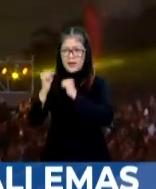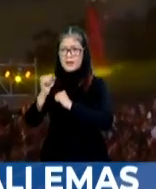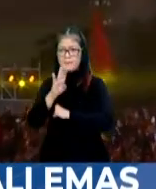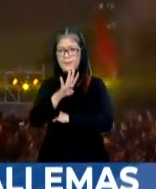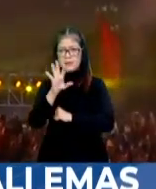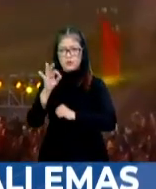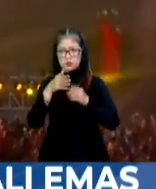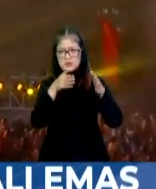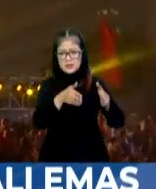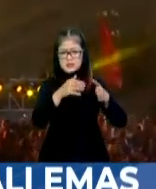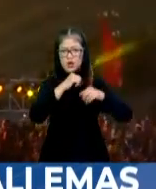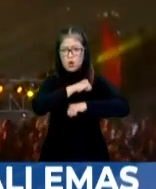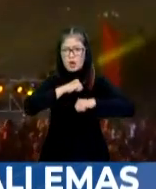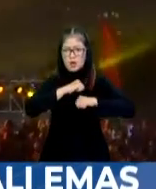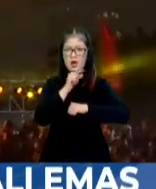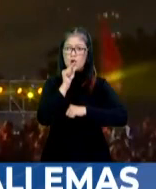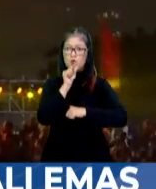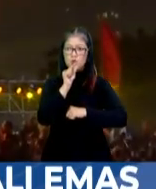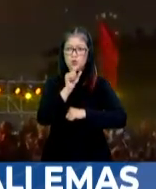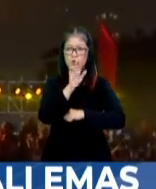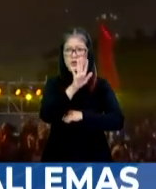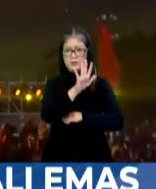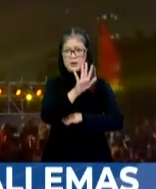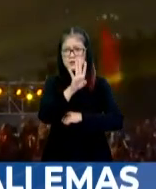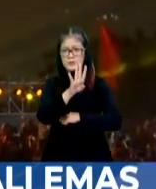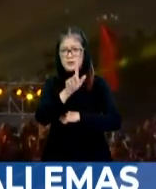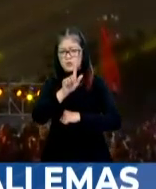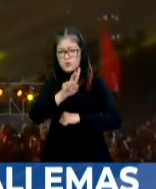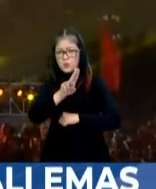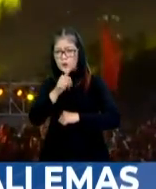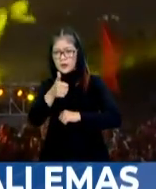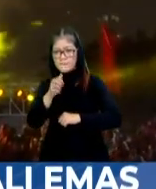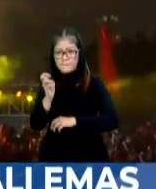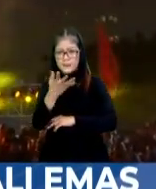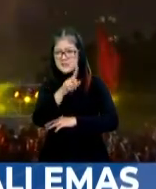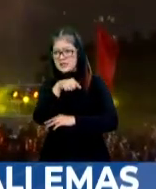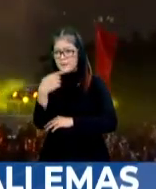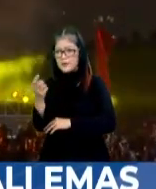memperebutkan 526 medali emas hingga 23 Mei mendatang.